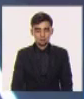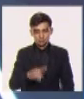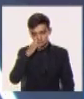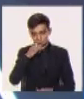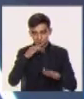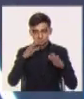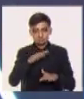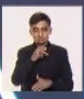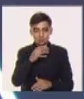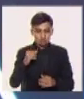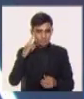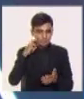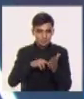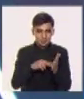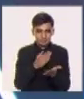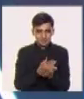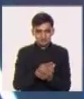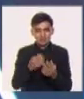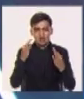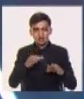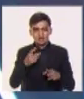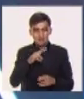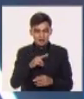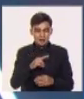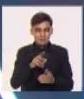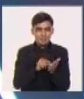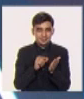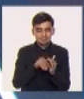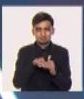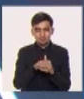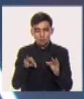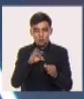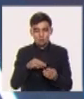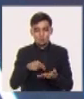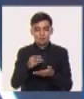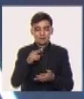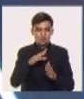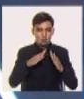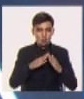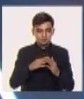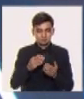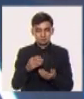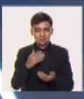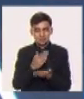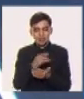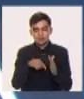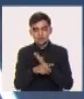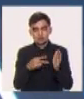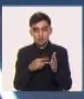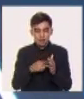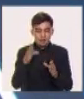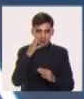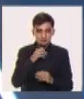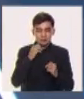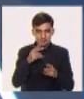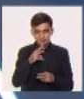Казахстанцы уже строят планы относительно разрешения снимать пенсионные накопления для покупки жилья. Будет ли эта сумма облагаться